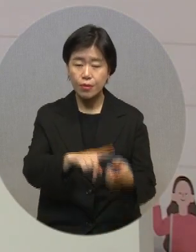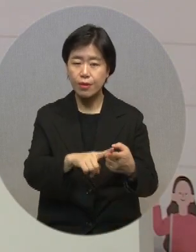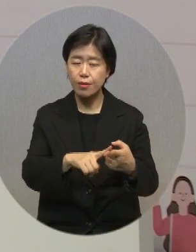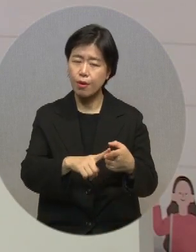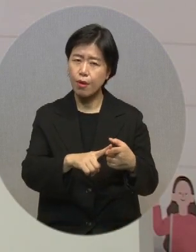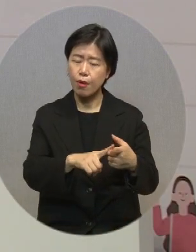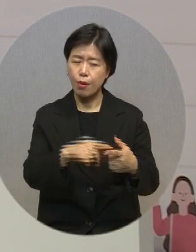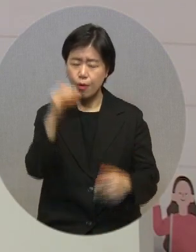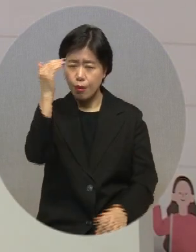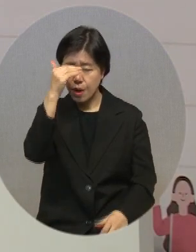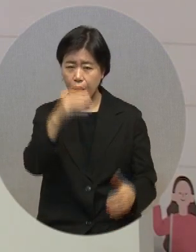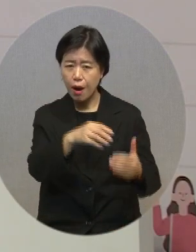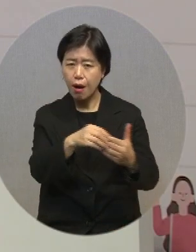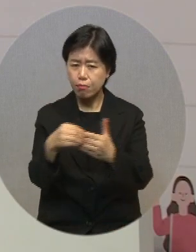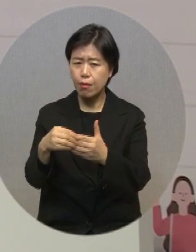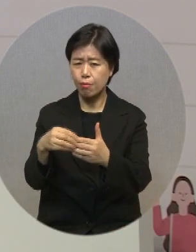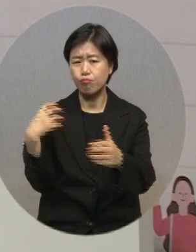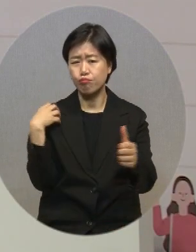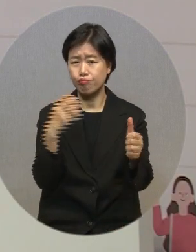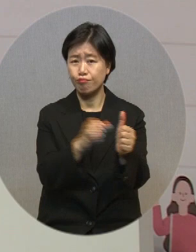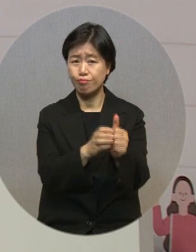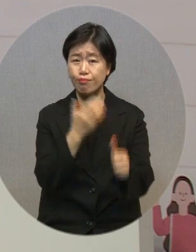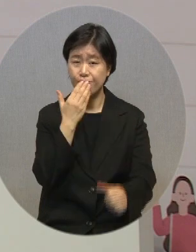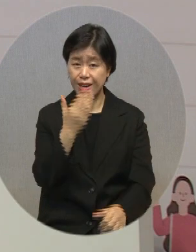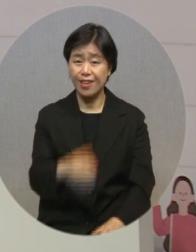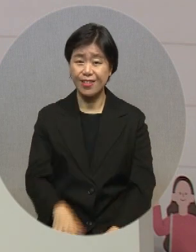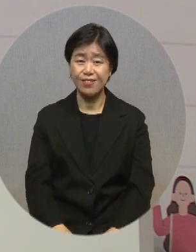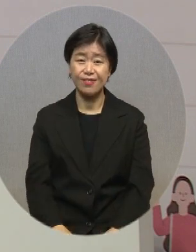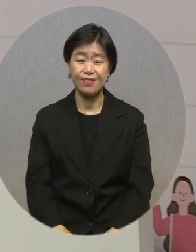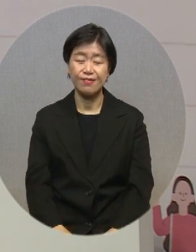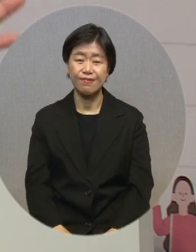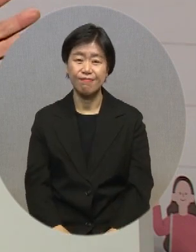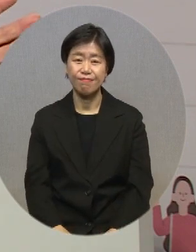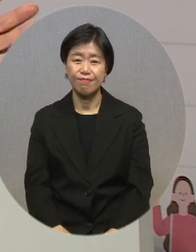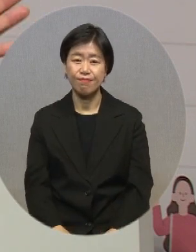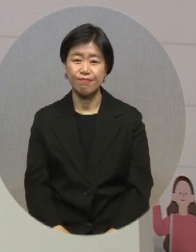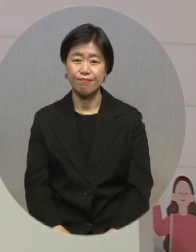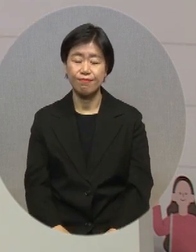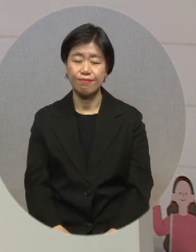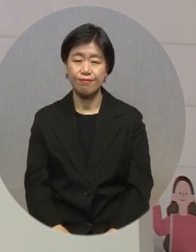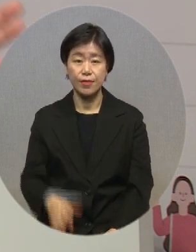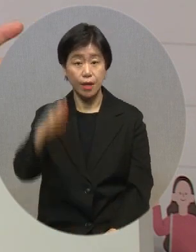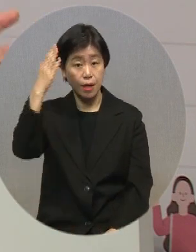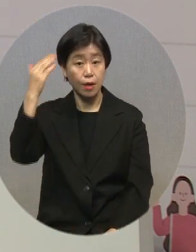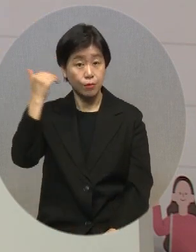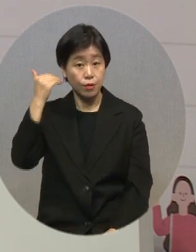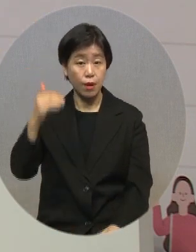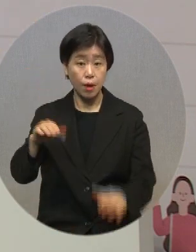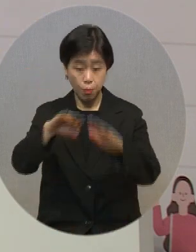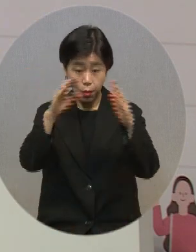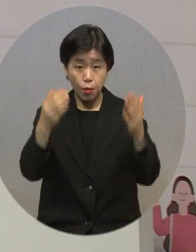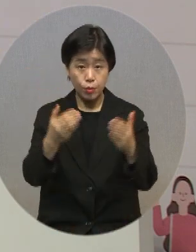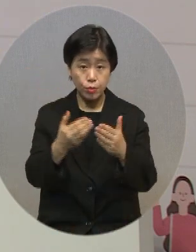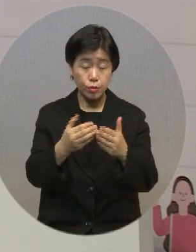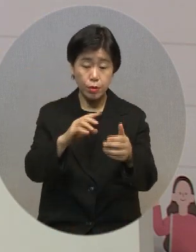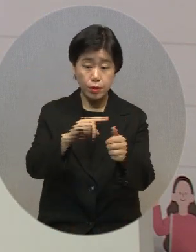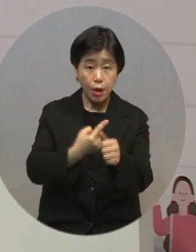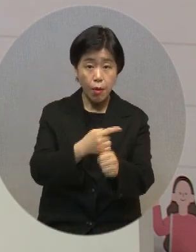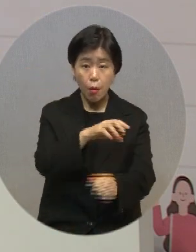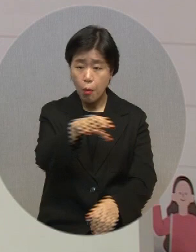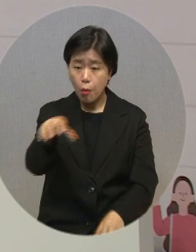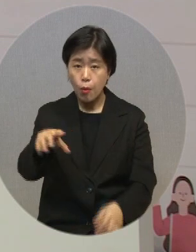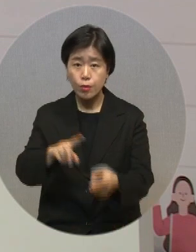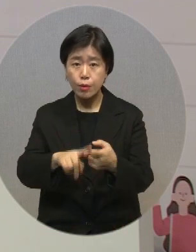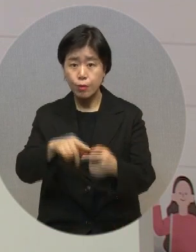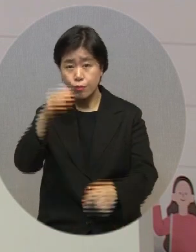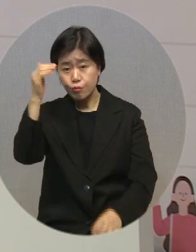아 또 예, 우리나라 모든 그 예, 자연을 이렇게 탐사하고 연구하시는 걸 하도 좋고, 예 아주